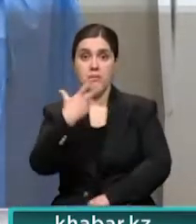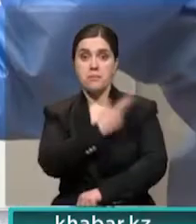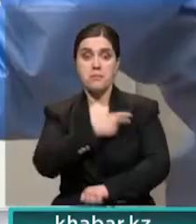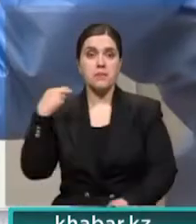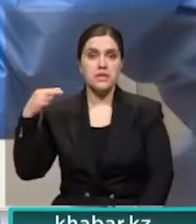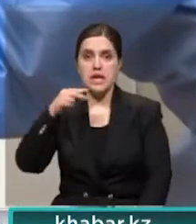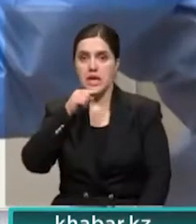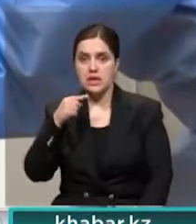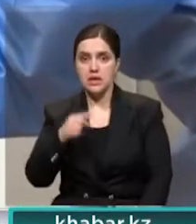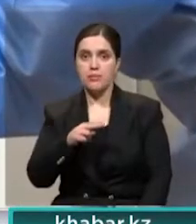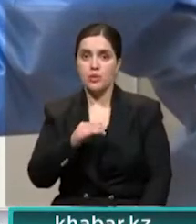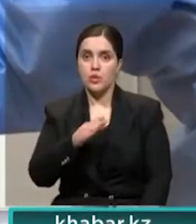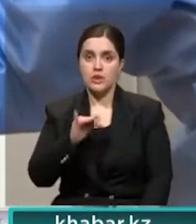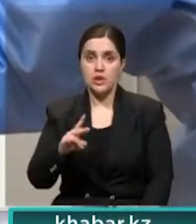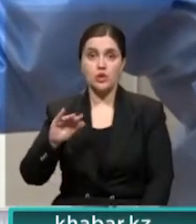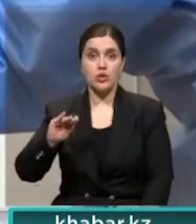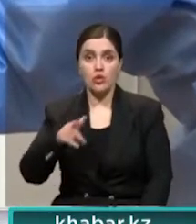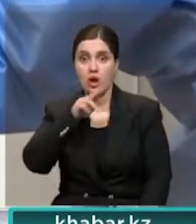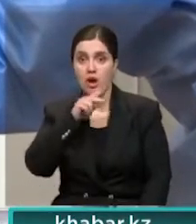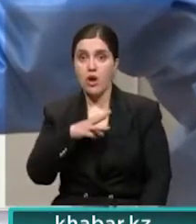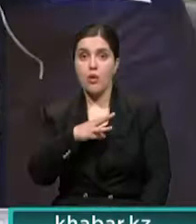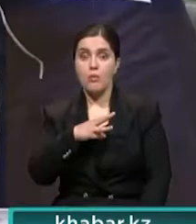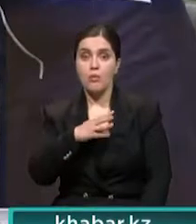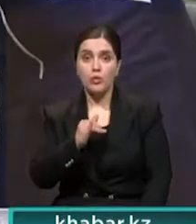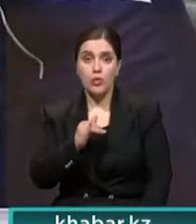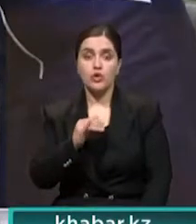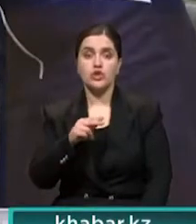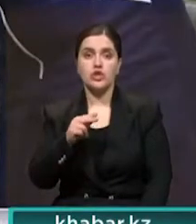прошли президенты России Владимир Путин и Южной Кореи Му Дже Ин,